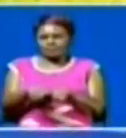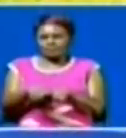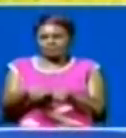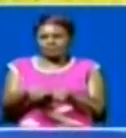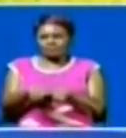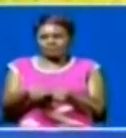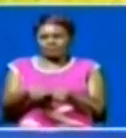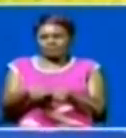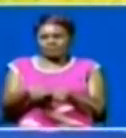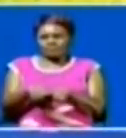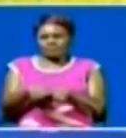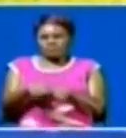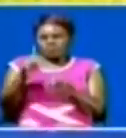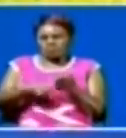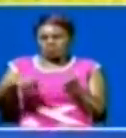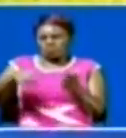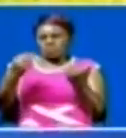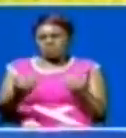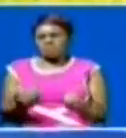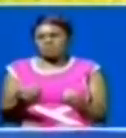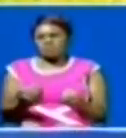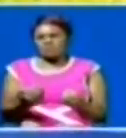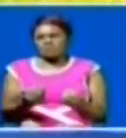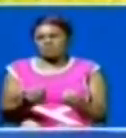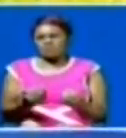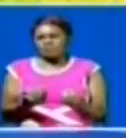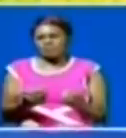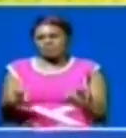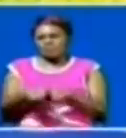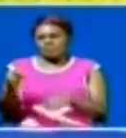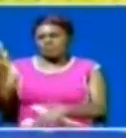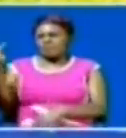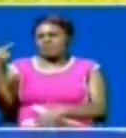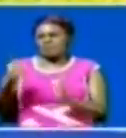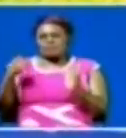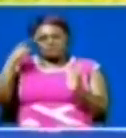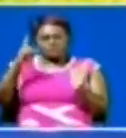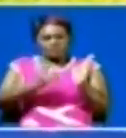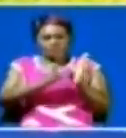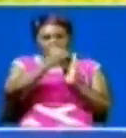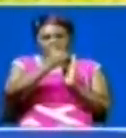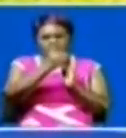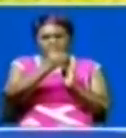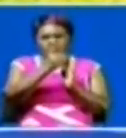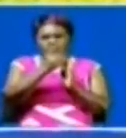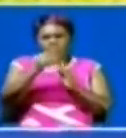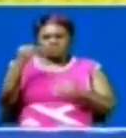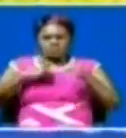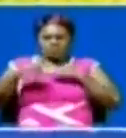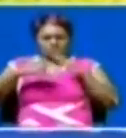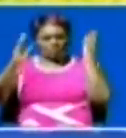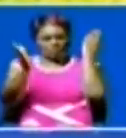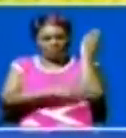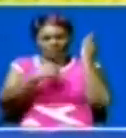inji chochote tunataka katika kama Kenya ya kimaendeleo. So ufisadi ni mbaya.